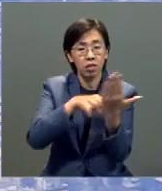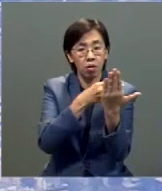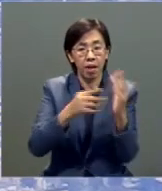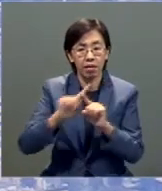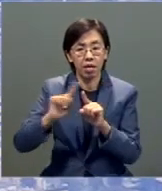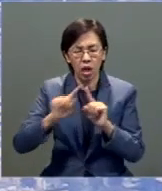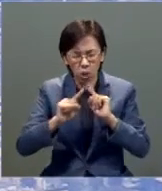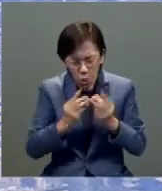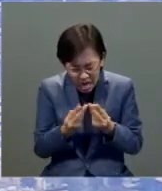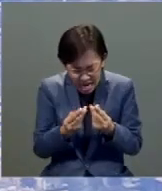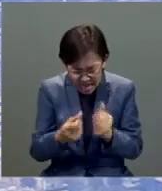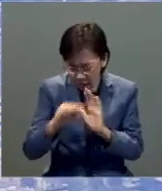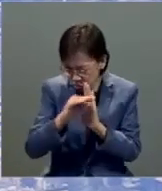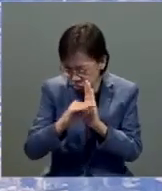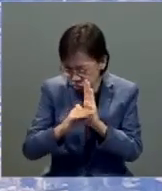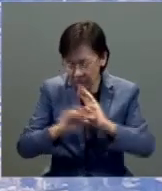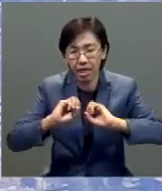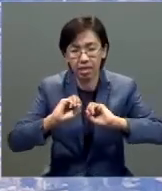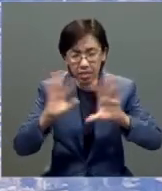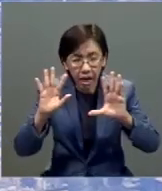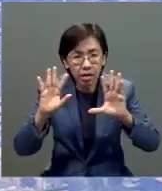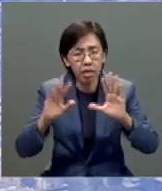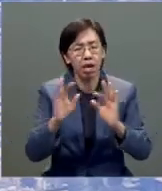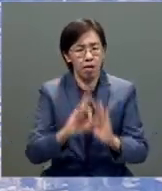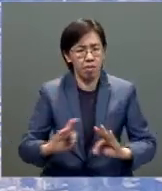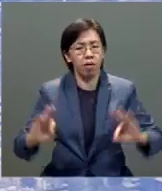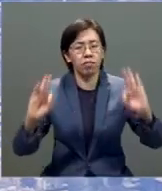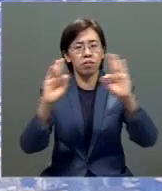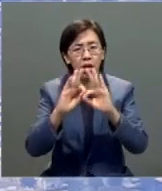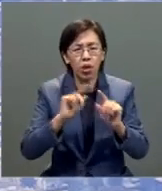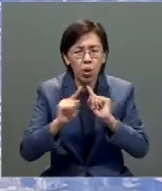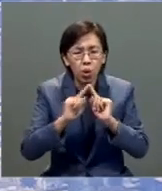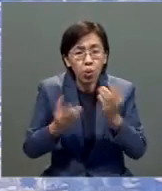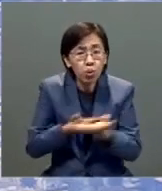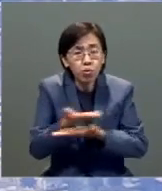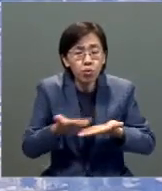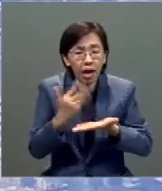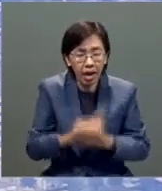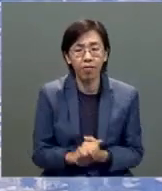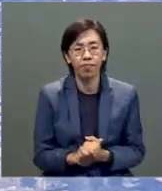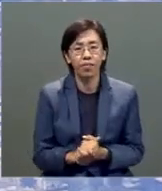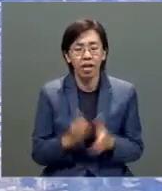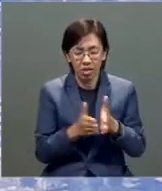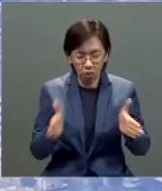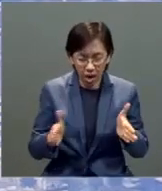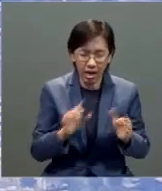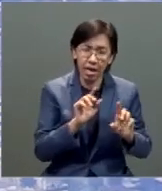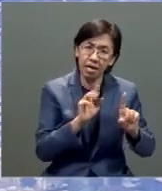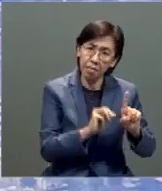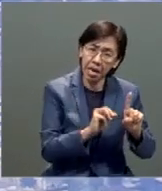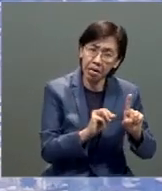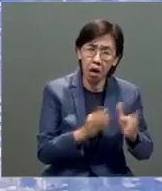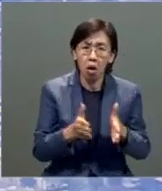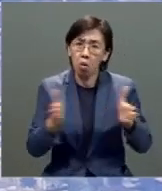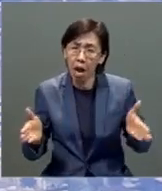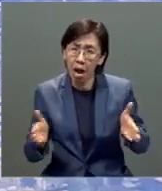คุยกันอย่างละเอียดนะครับแล้วก็ให้ท่านให้ความสำคัญมากขนาดคุยกันแล้วนะครับพื้นที่เนี่ยจะเป็น1เมตรหรือ2เมตรดีนะครับ